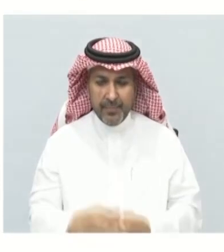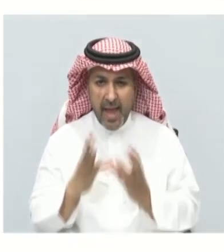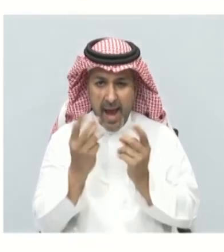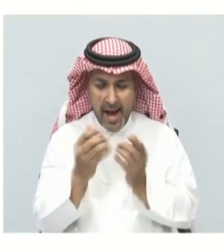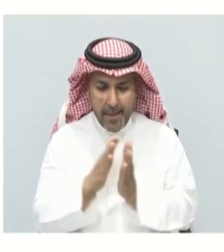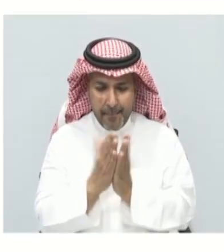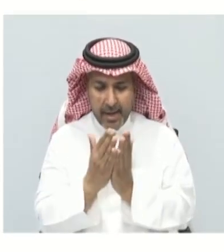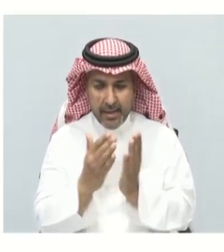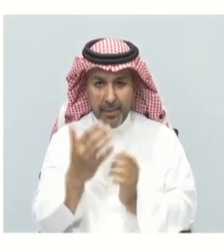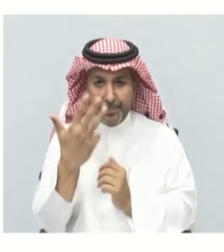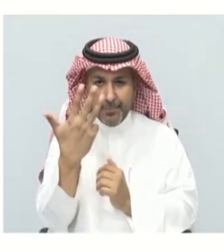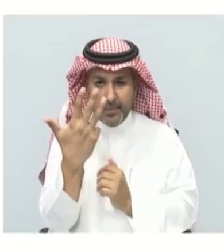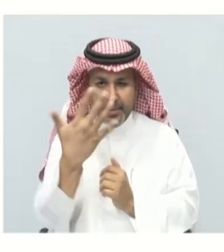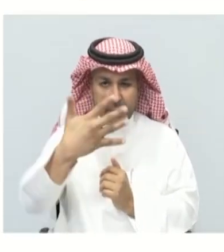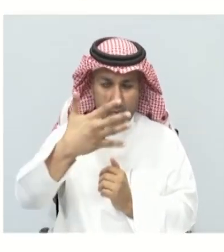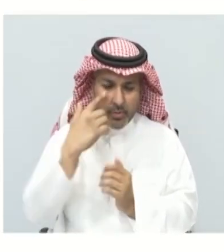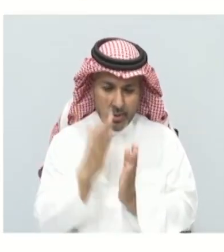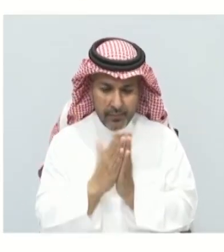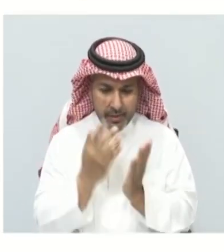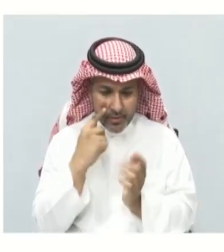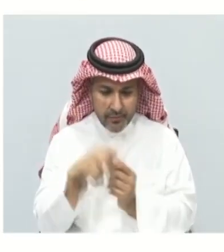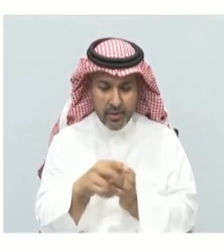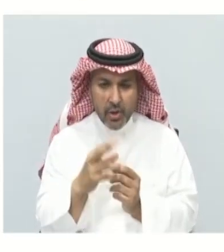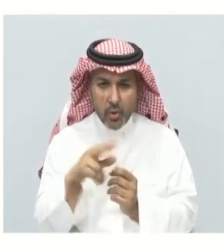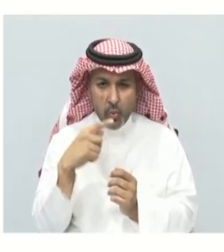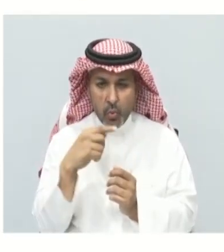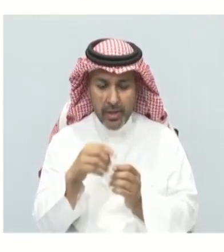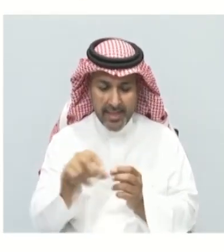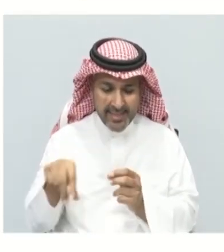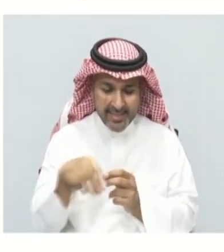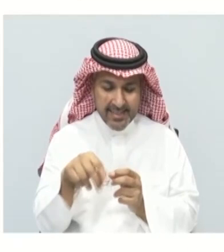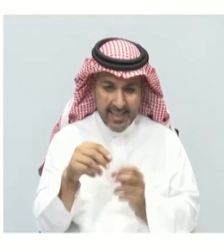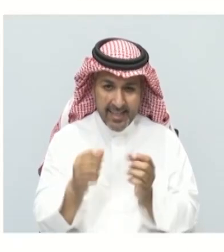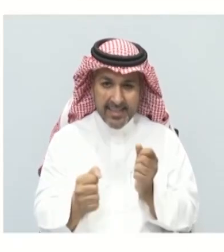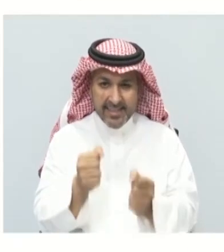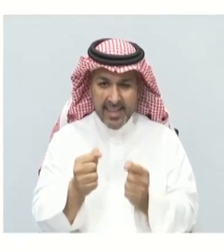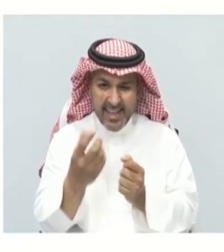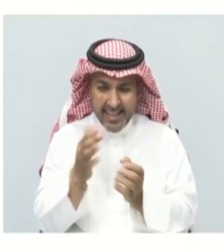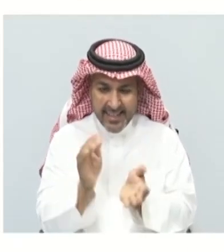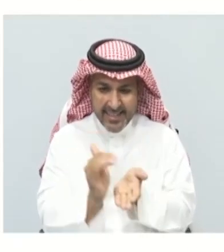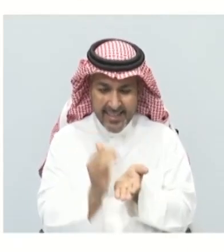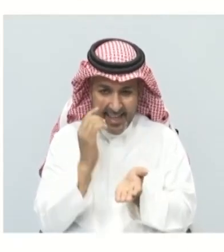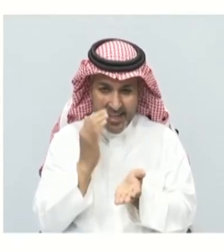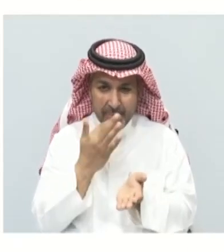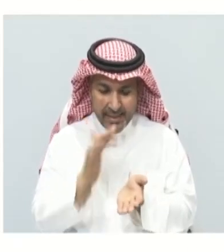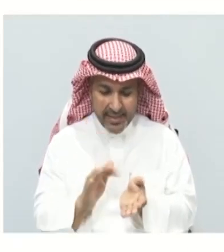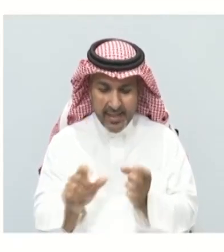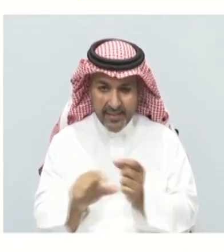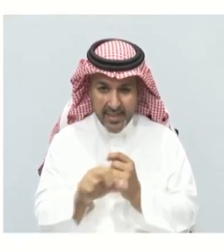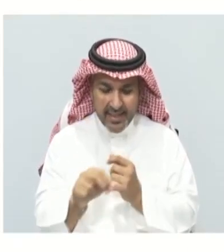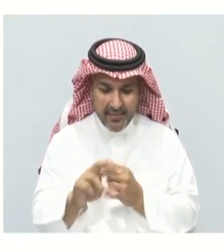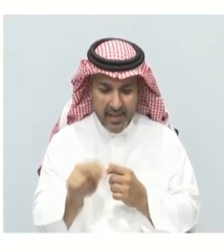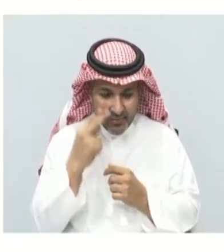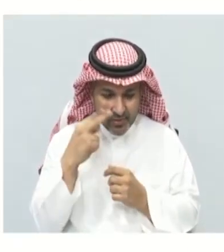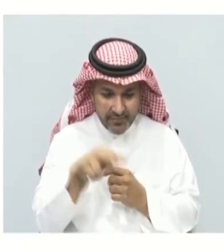هنا ان الادوات المستخدمه يقول لك احضر سيارتي لعبه تعملان بنابض يعني كما هي في الصوره تماما